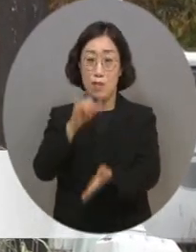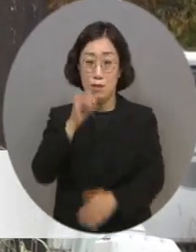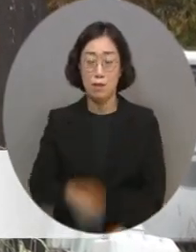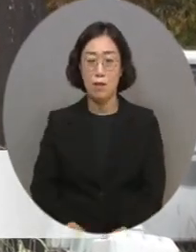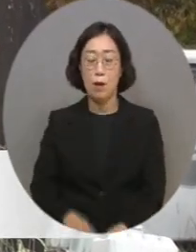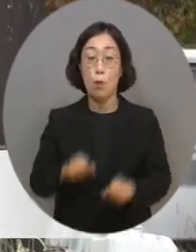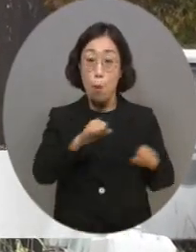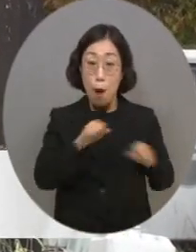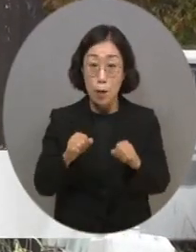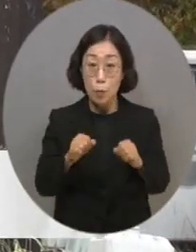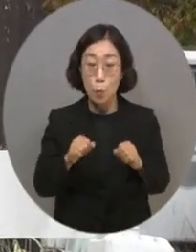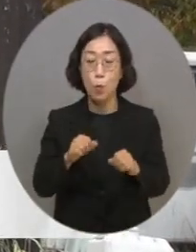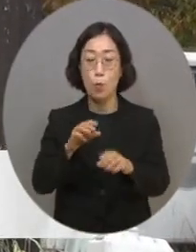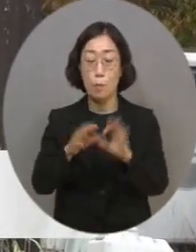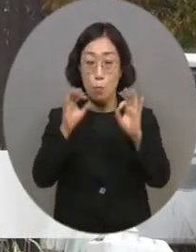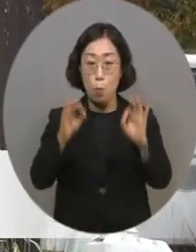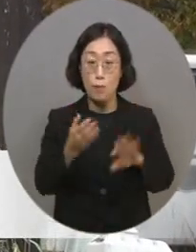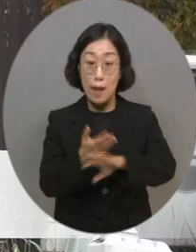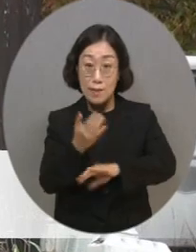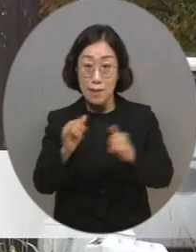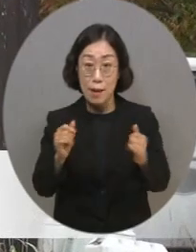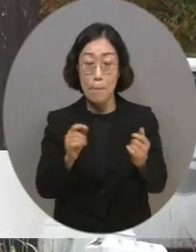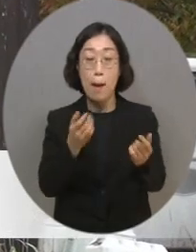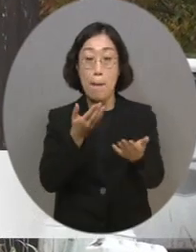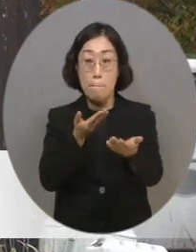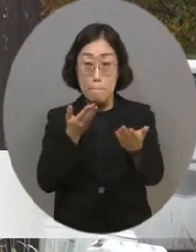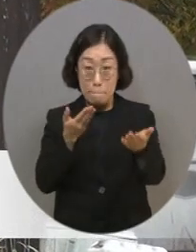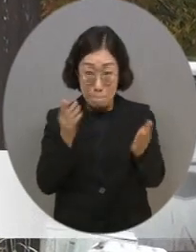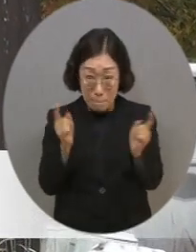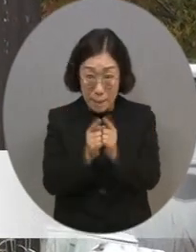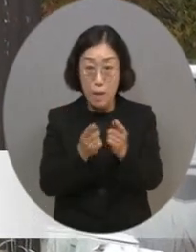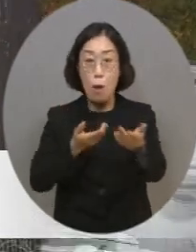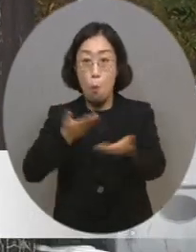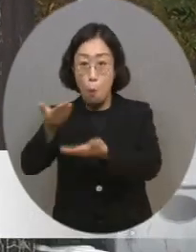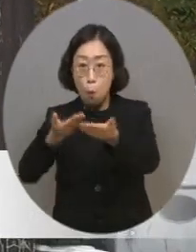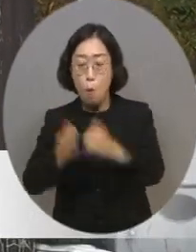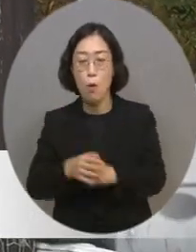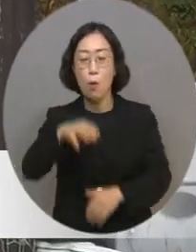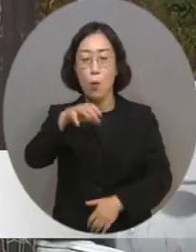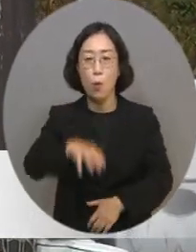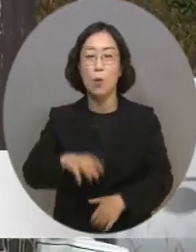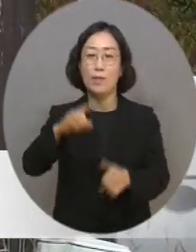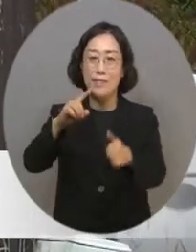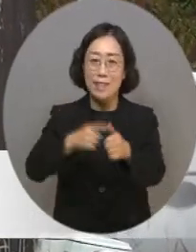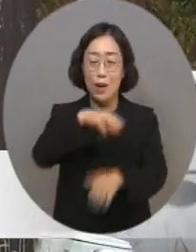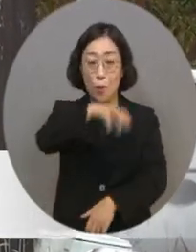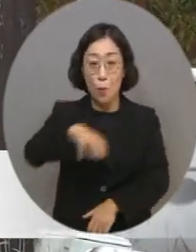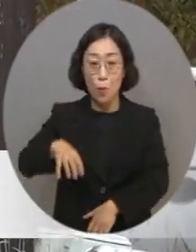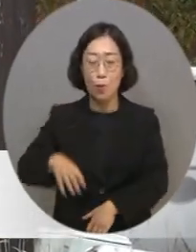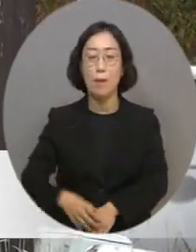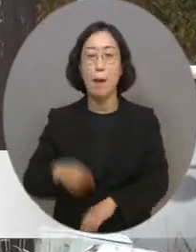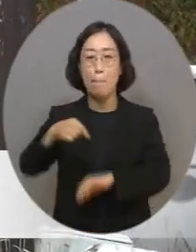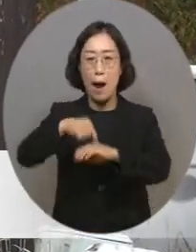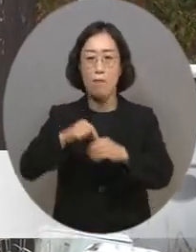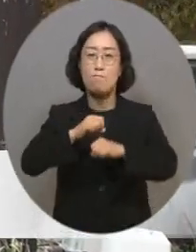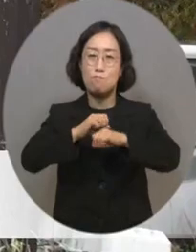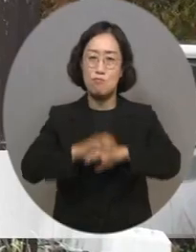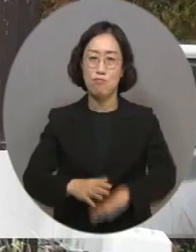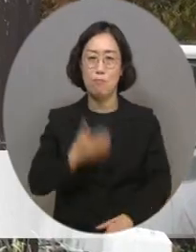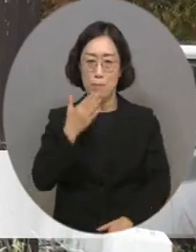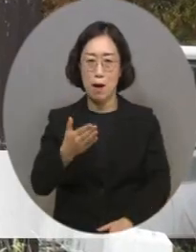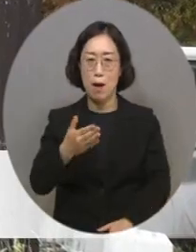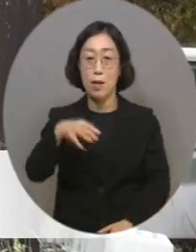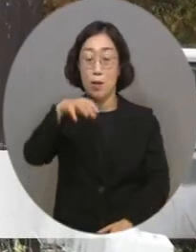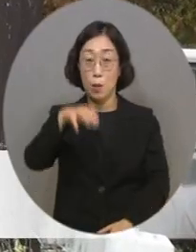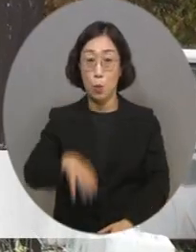이런 활동을 통해서 이제 외부인들과도 만나고 자연이란 이런 공간에서 마음들을 좀 놀이를 풀 수 있는 그런 계기들이 되기 때문에 이제